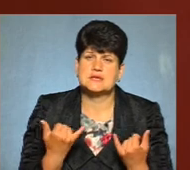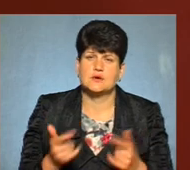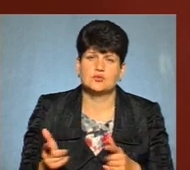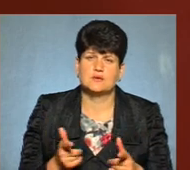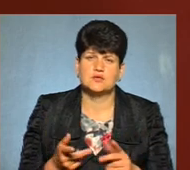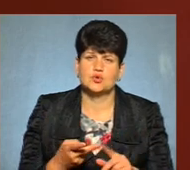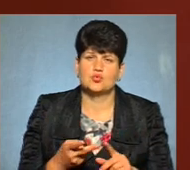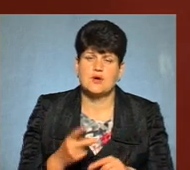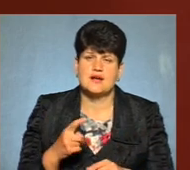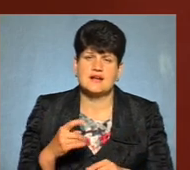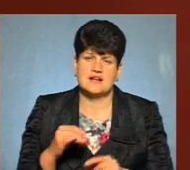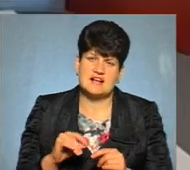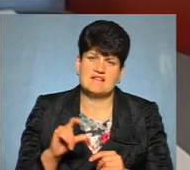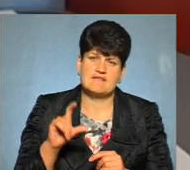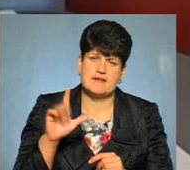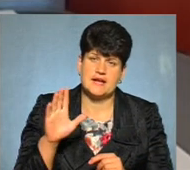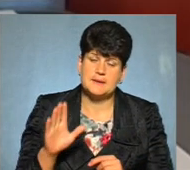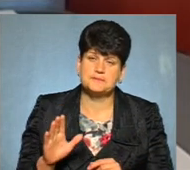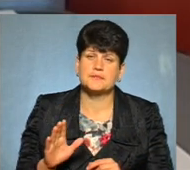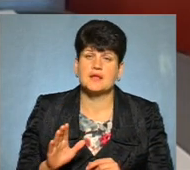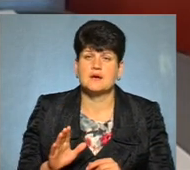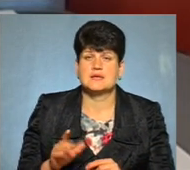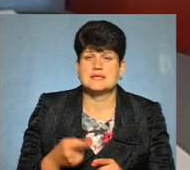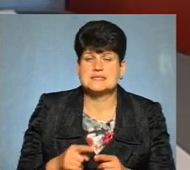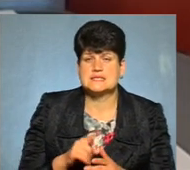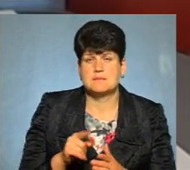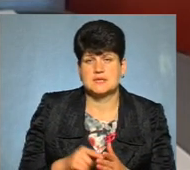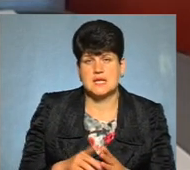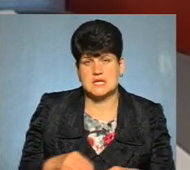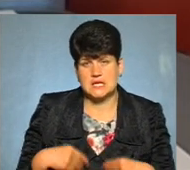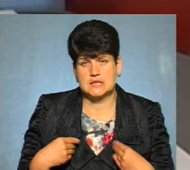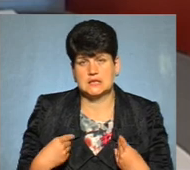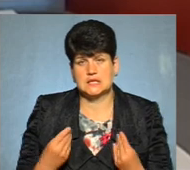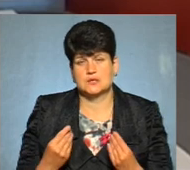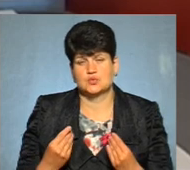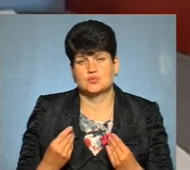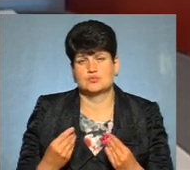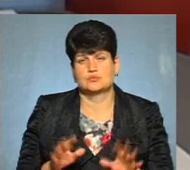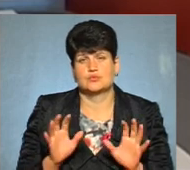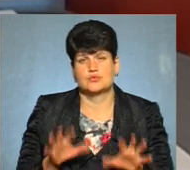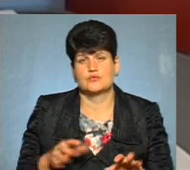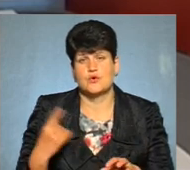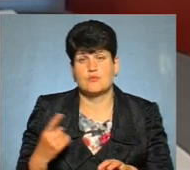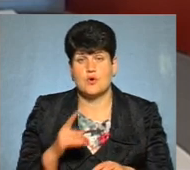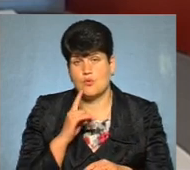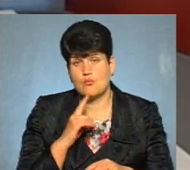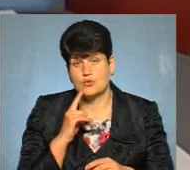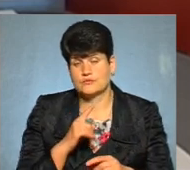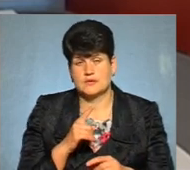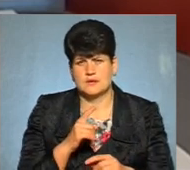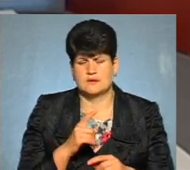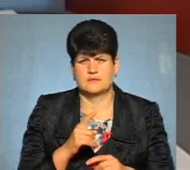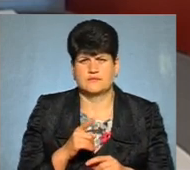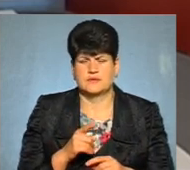другої хвилі? Бо, власне, це питання задаю і очільникам області. Вони поки що, напевно, що не зовсім